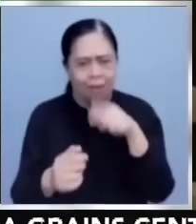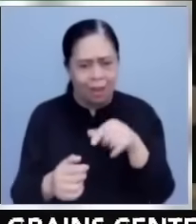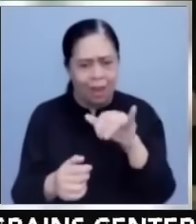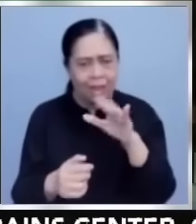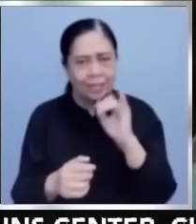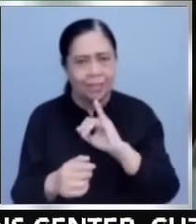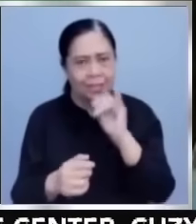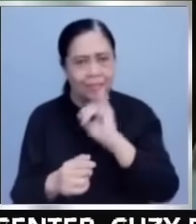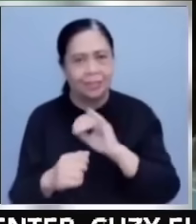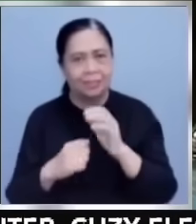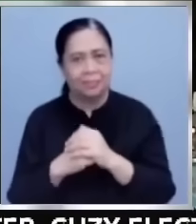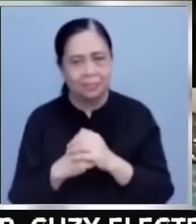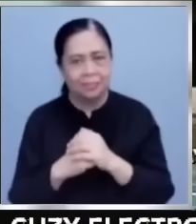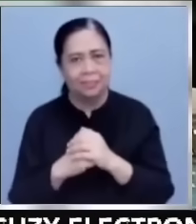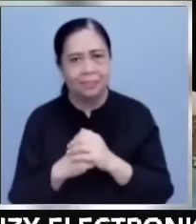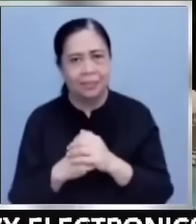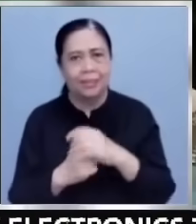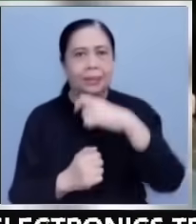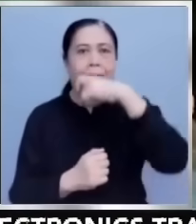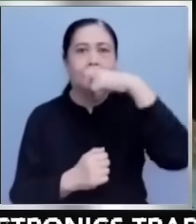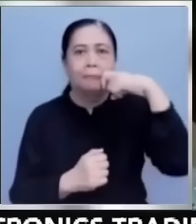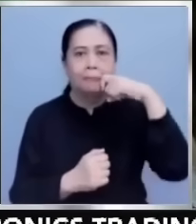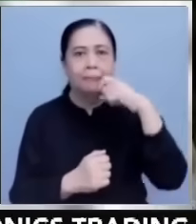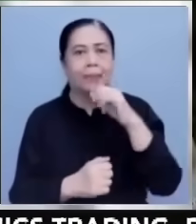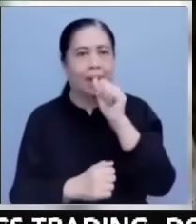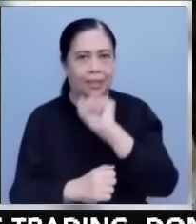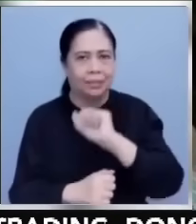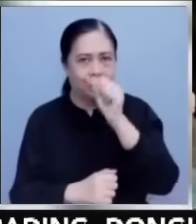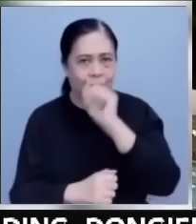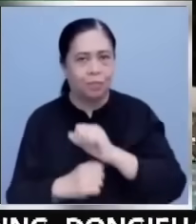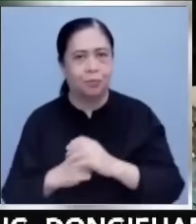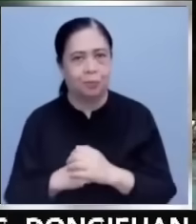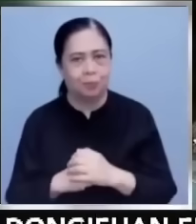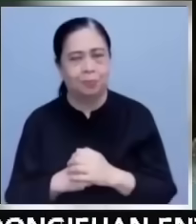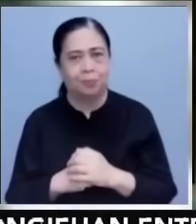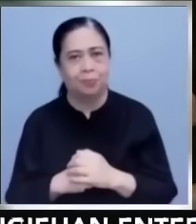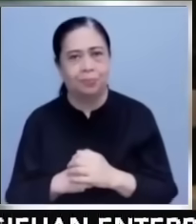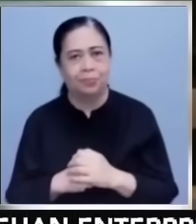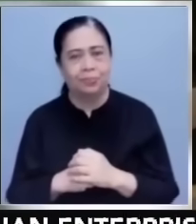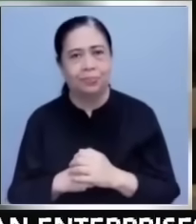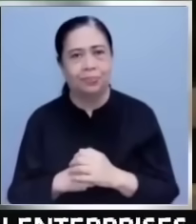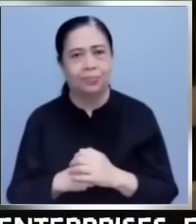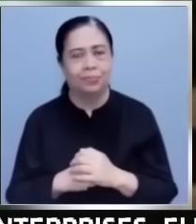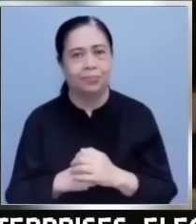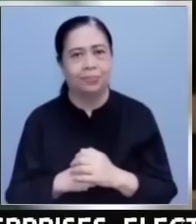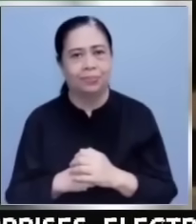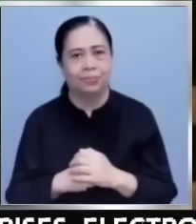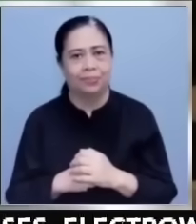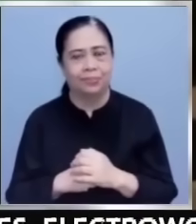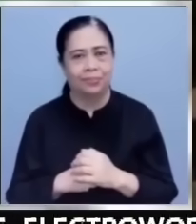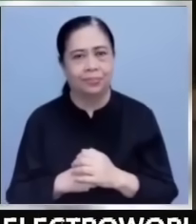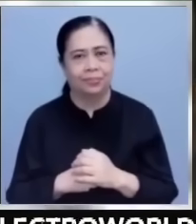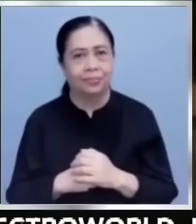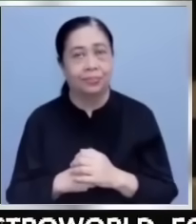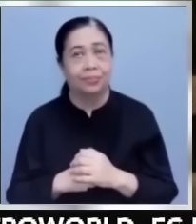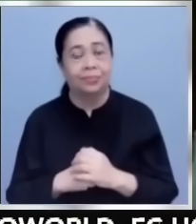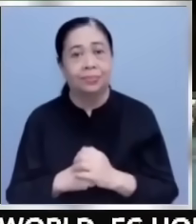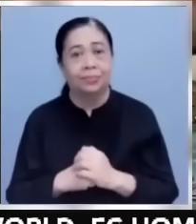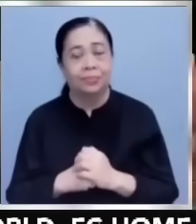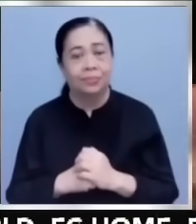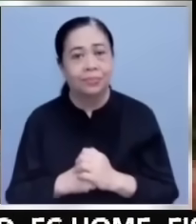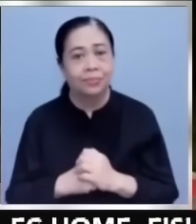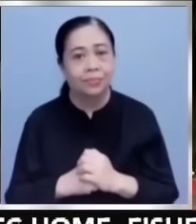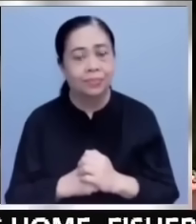nitrogen po siya. Dry ice cream po. Ah, okay. So sir, ano pong mga flavor po? Ano,